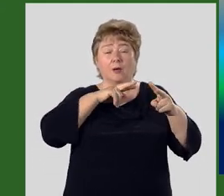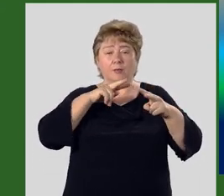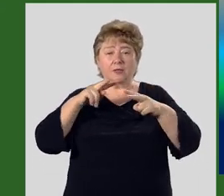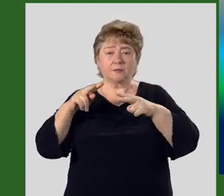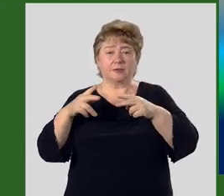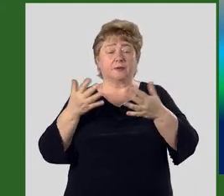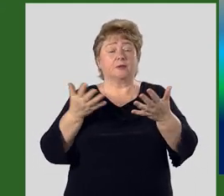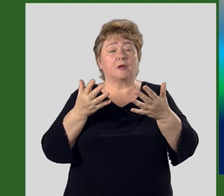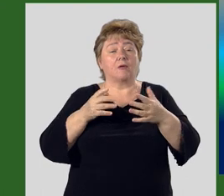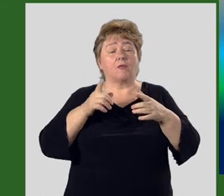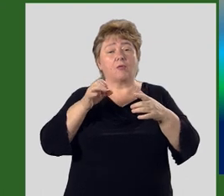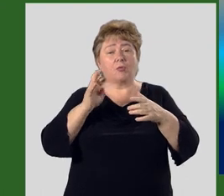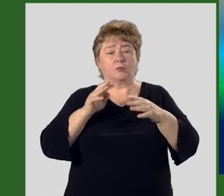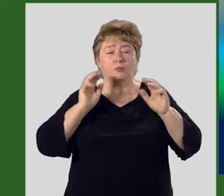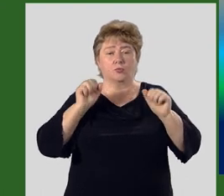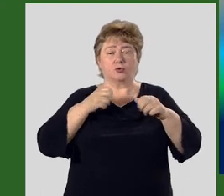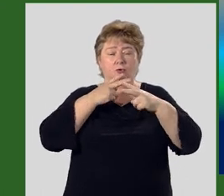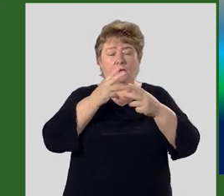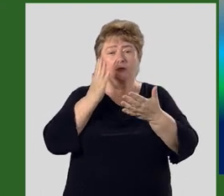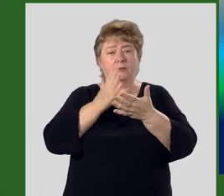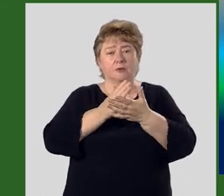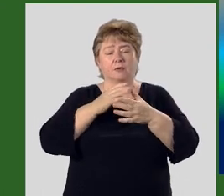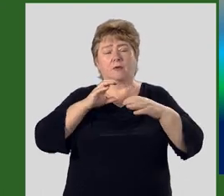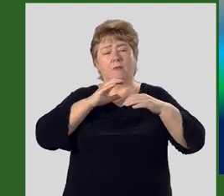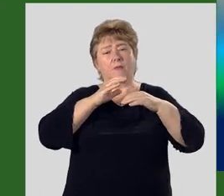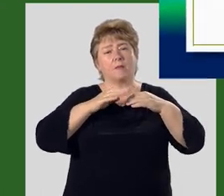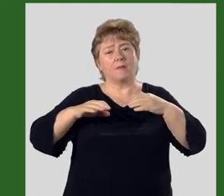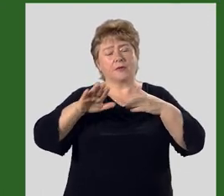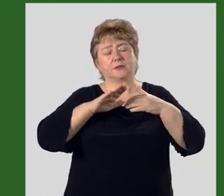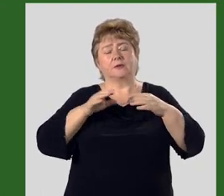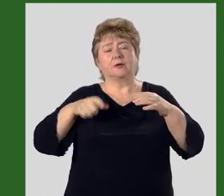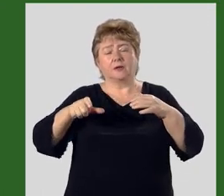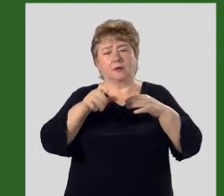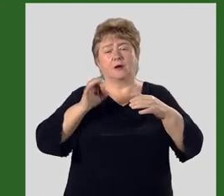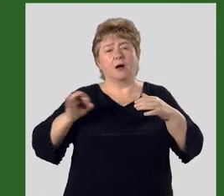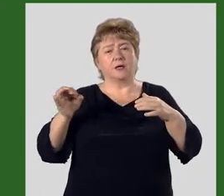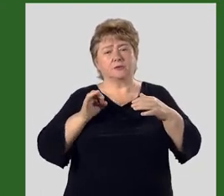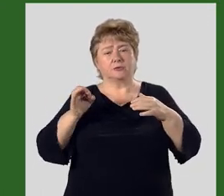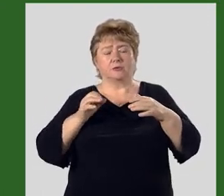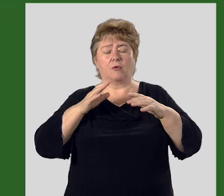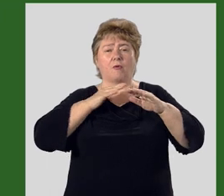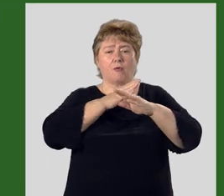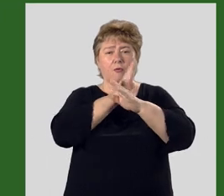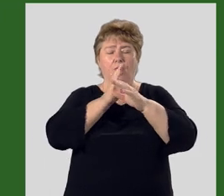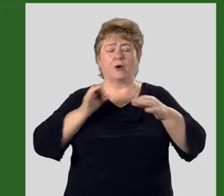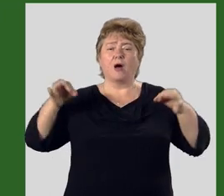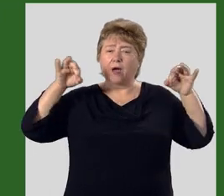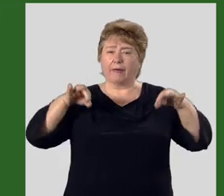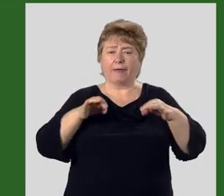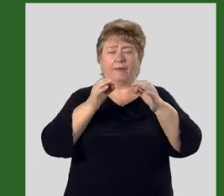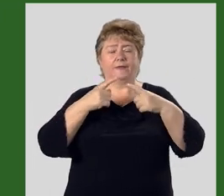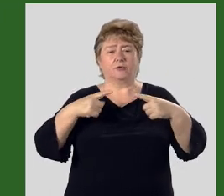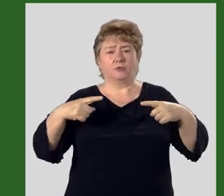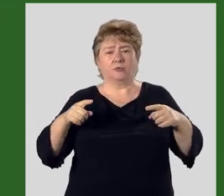Просматривая такой глобус, можно увидеть расположение материков, рек, озер, гор, океанов